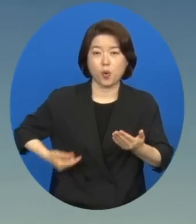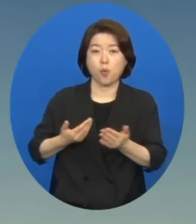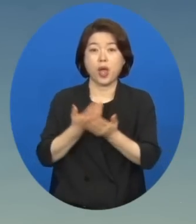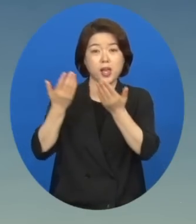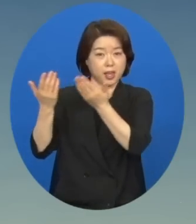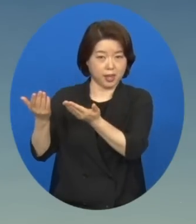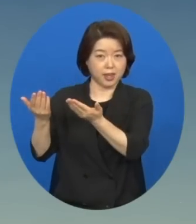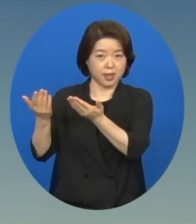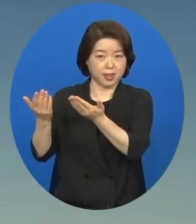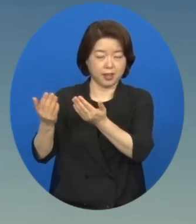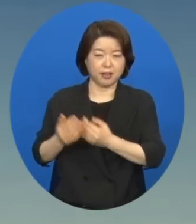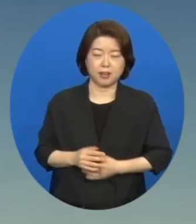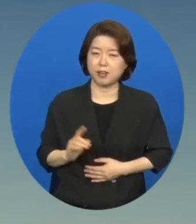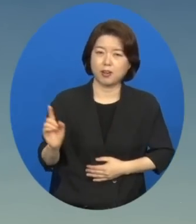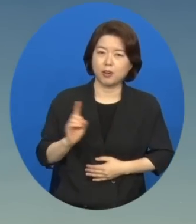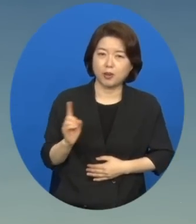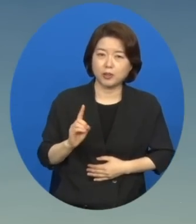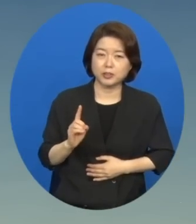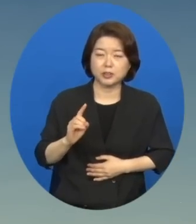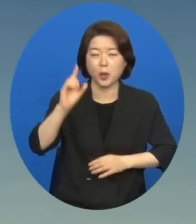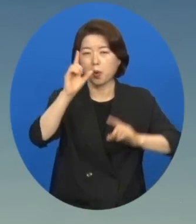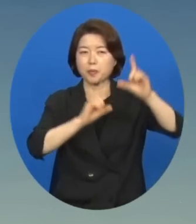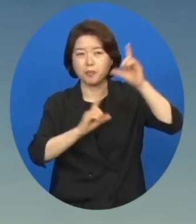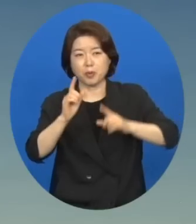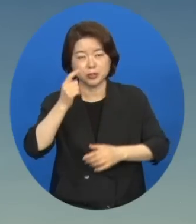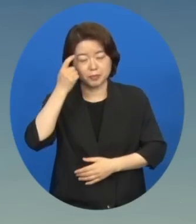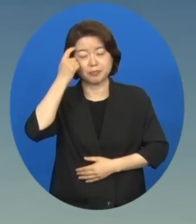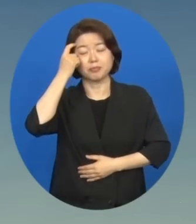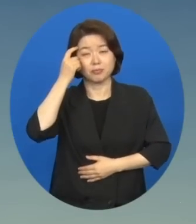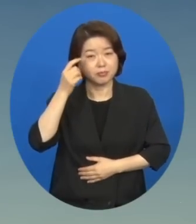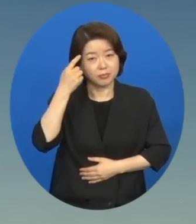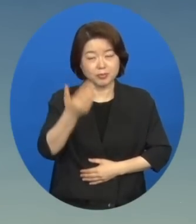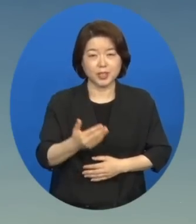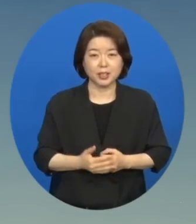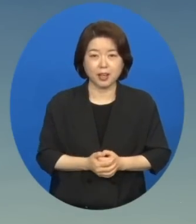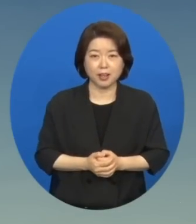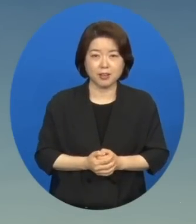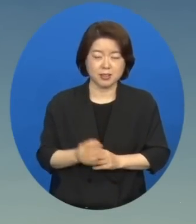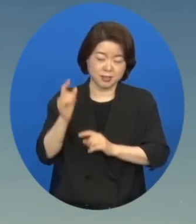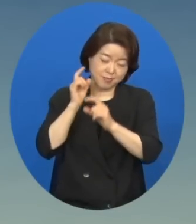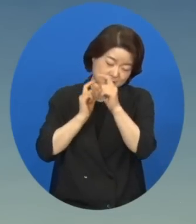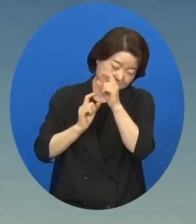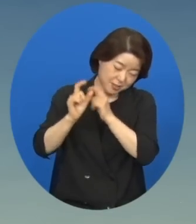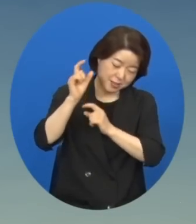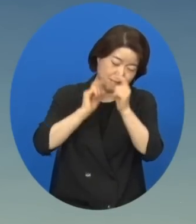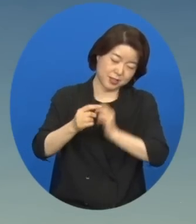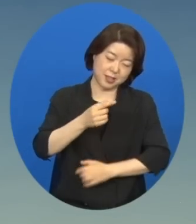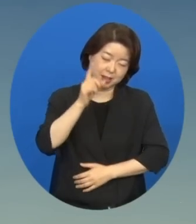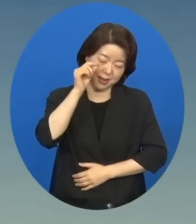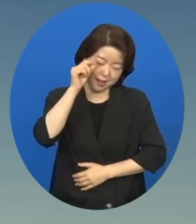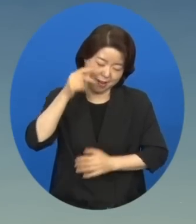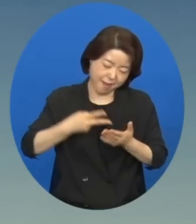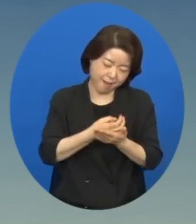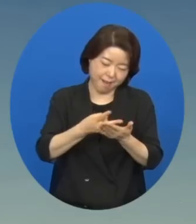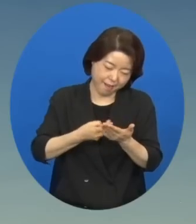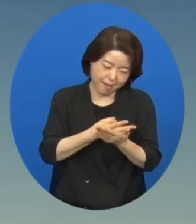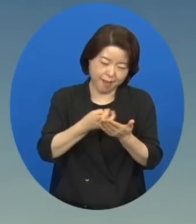회개하면 어떤 이미지가 떠오르세요? 밤새 대굴대굴 구르고